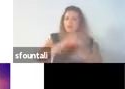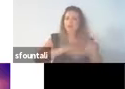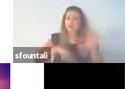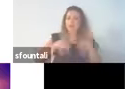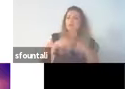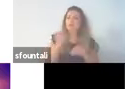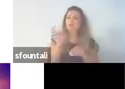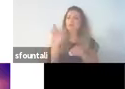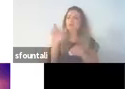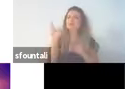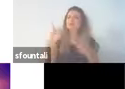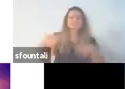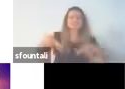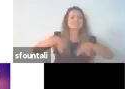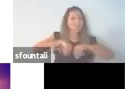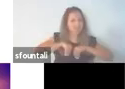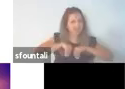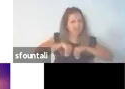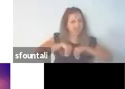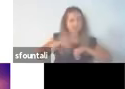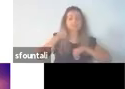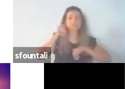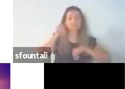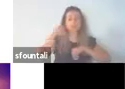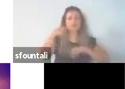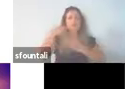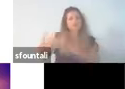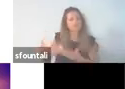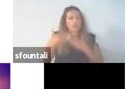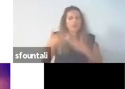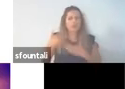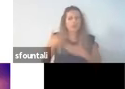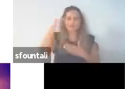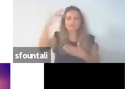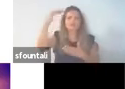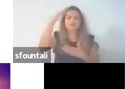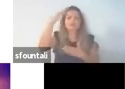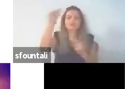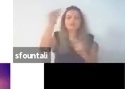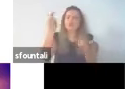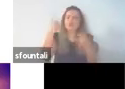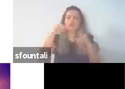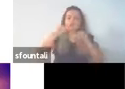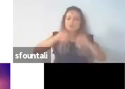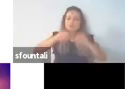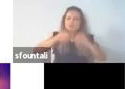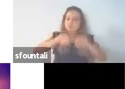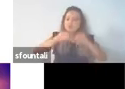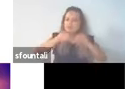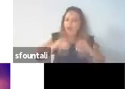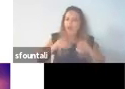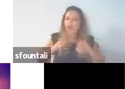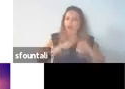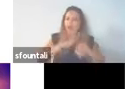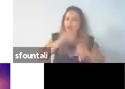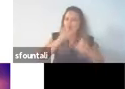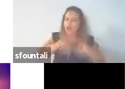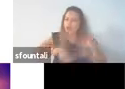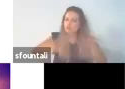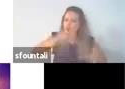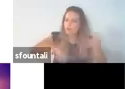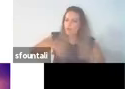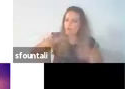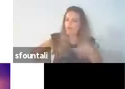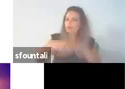να οριοθετήσουμε το θέμα με έναν τρόπο που θα μπορεί να συμμετέχουν περισσότεροι άνθρωποι.